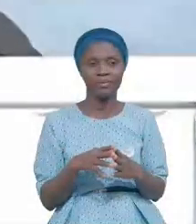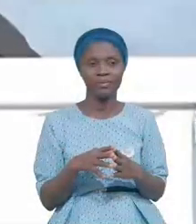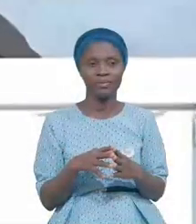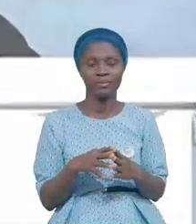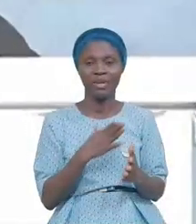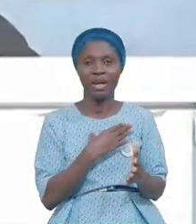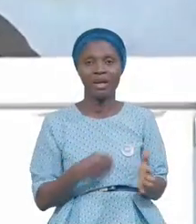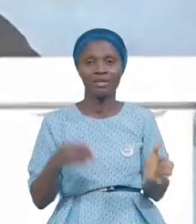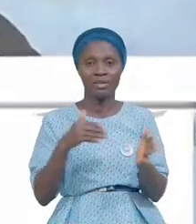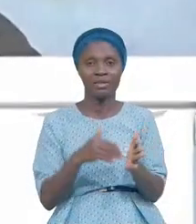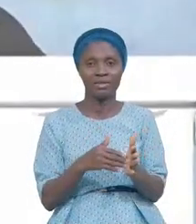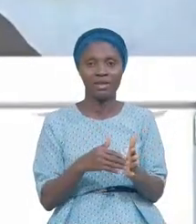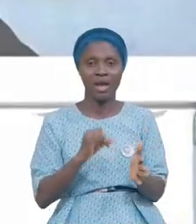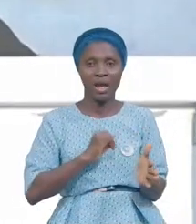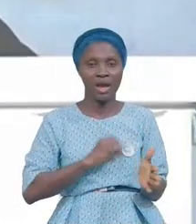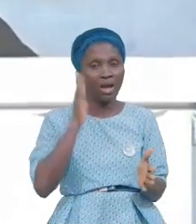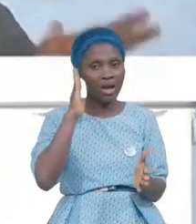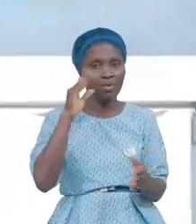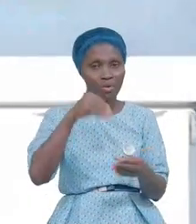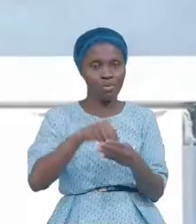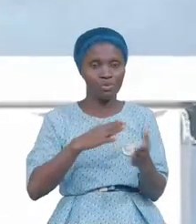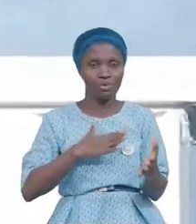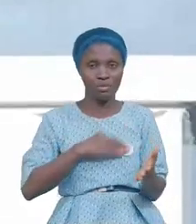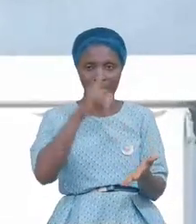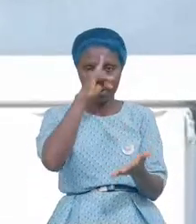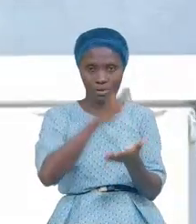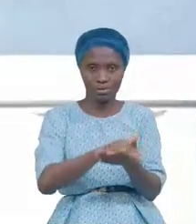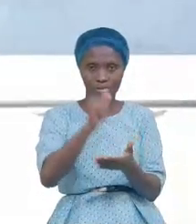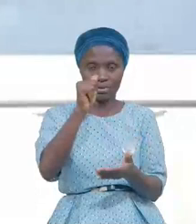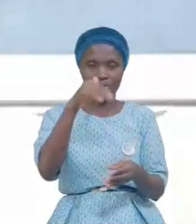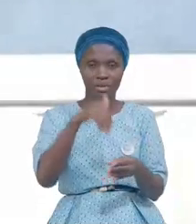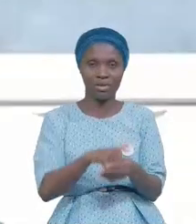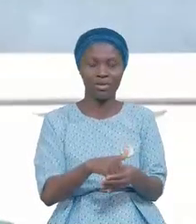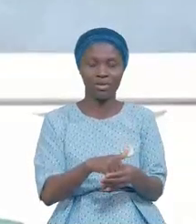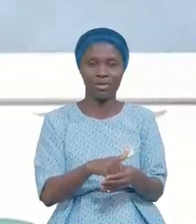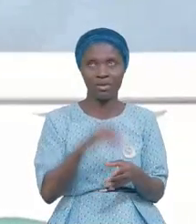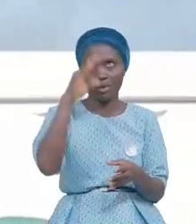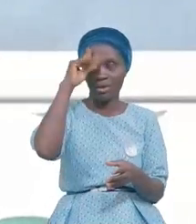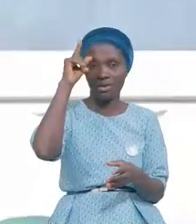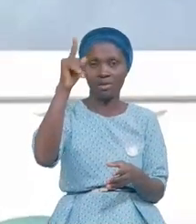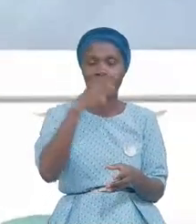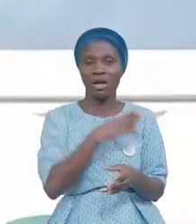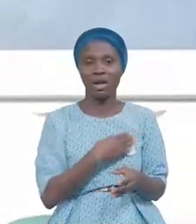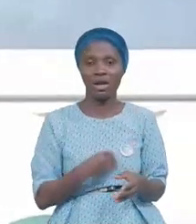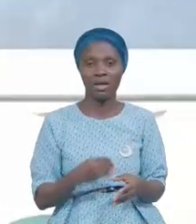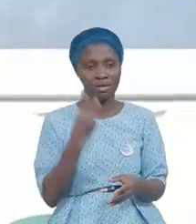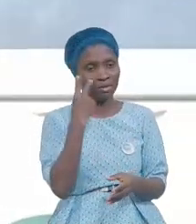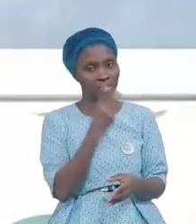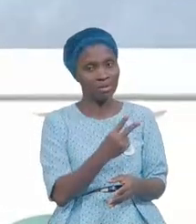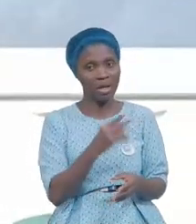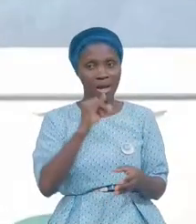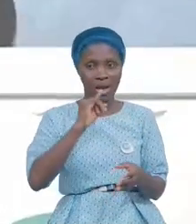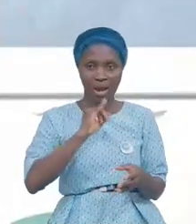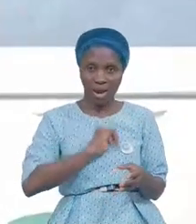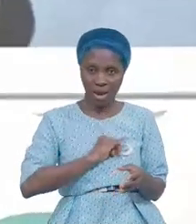me confierai en toi. Me voici, moi et les enfants que